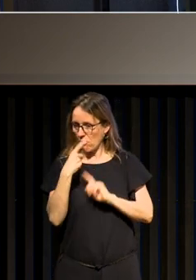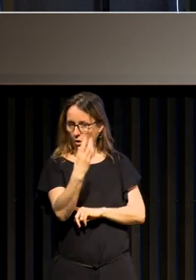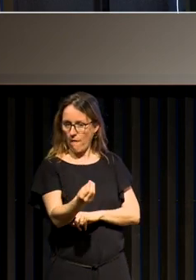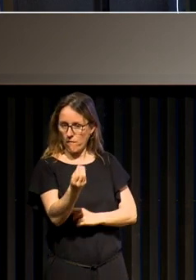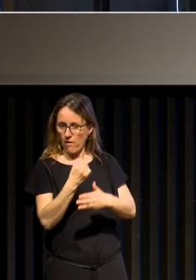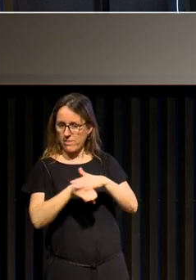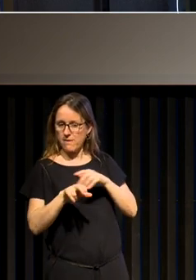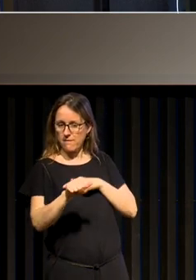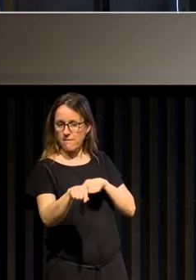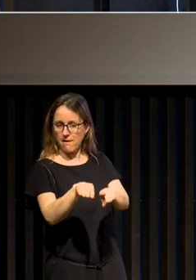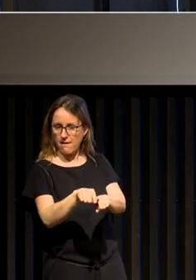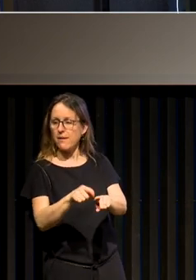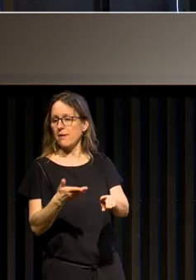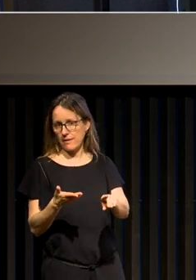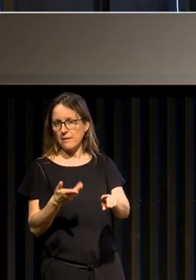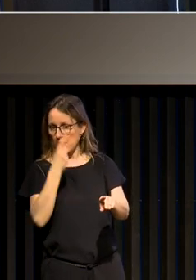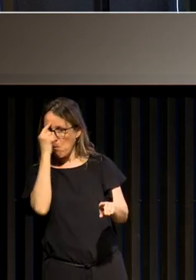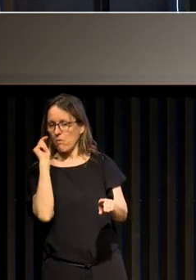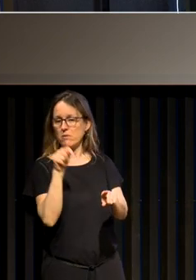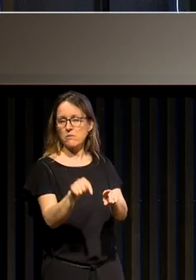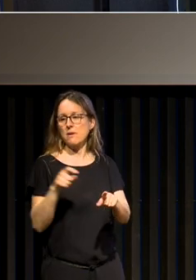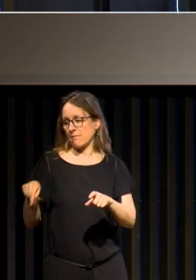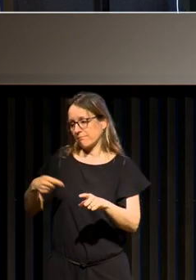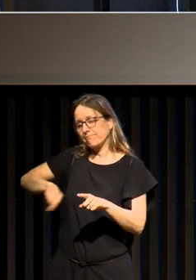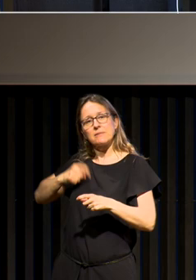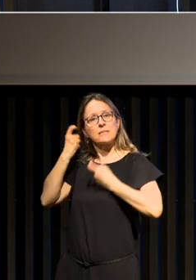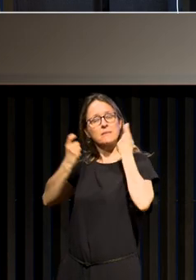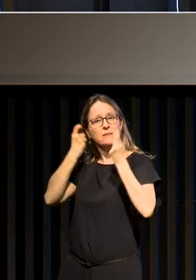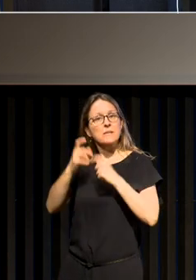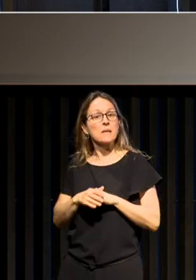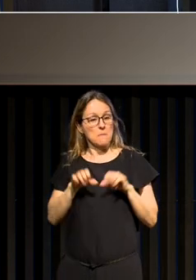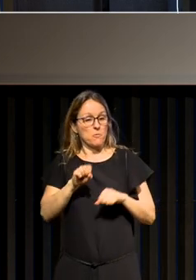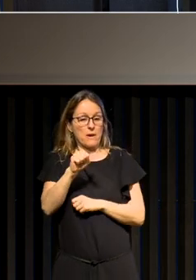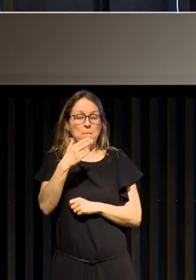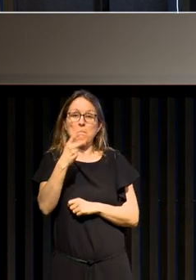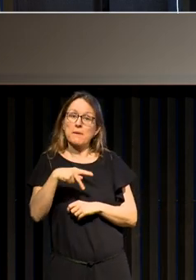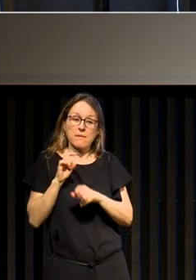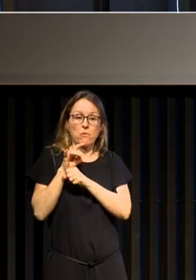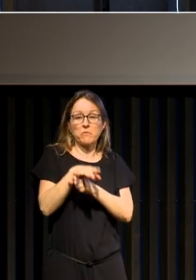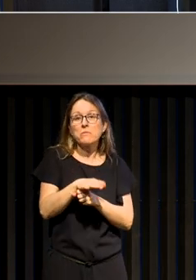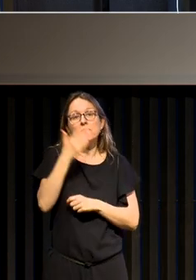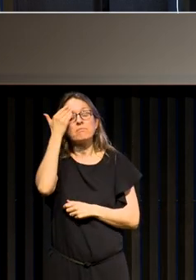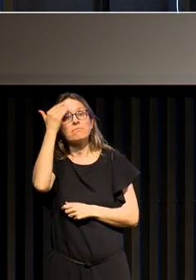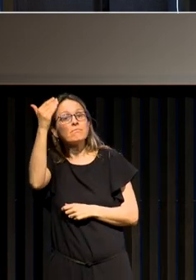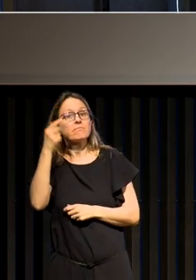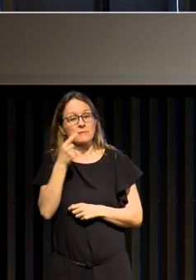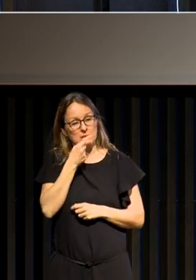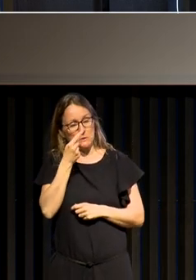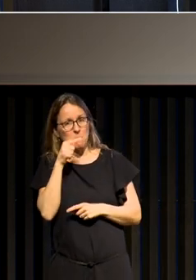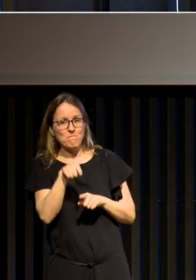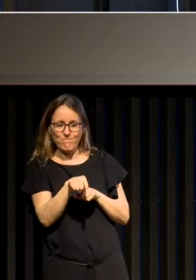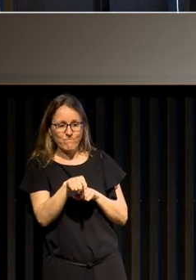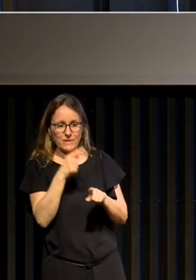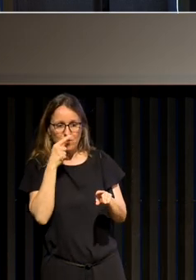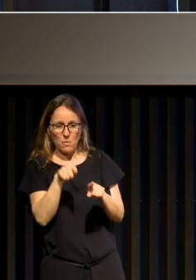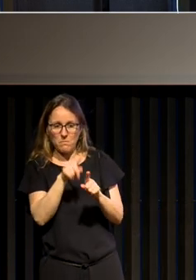naître et qu'il est possible pour nous de ne pas faire une AMP si on estime que cet intérêt n'est